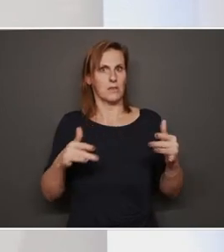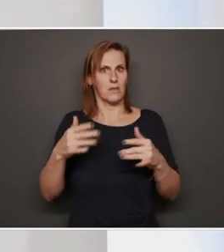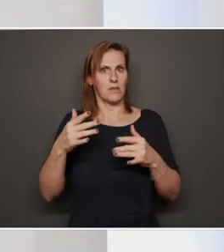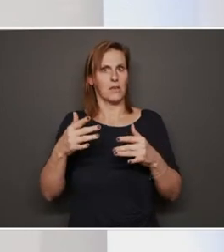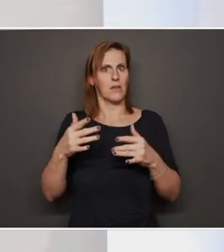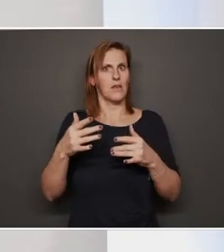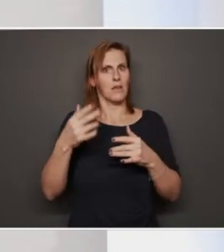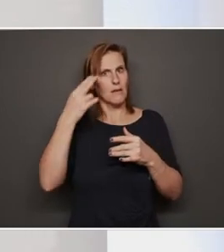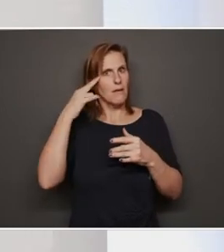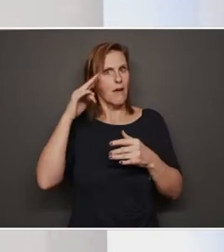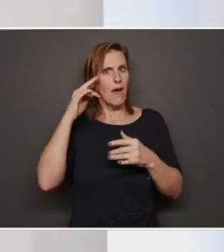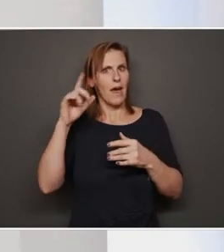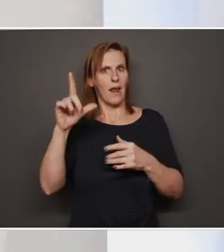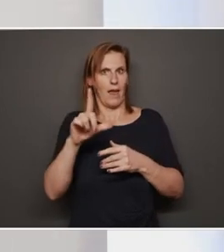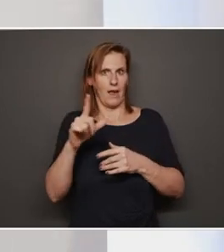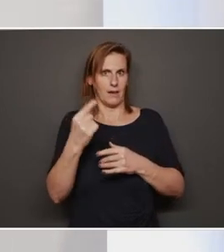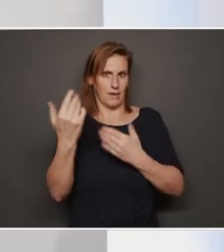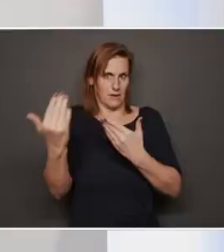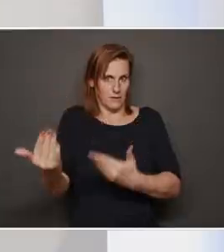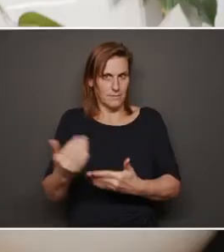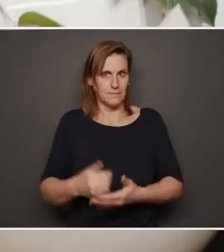mit Otto Lechner.